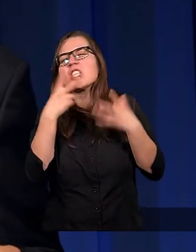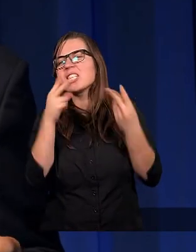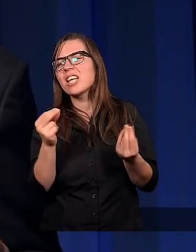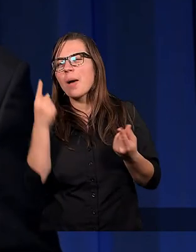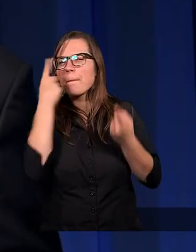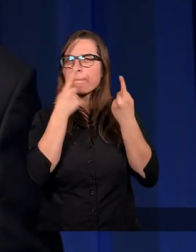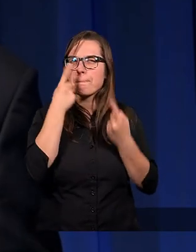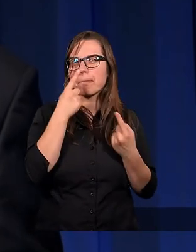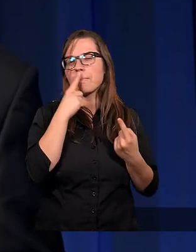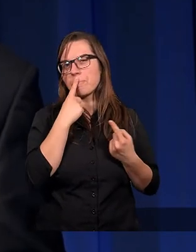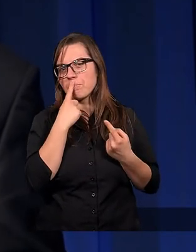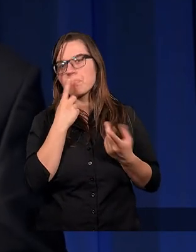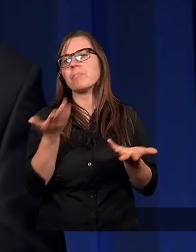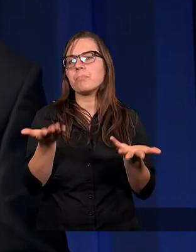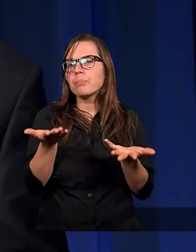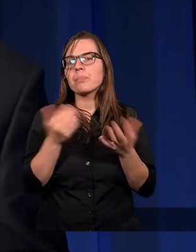Tak.